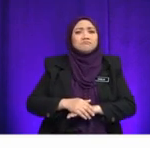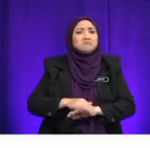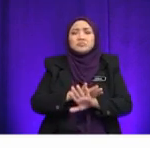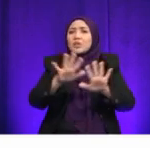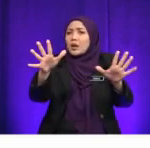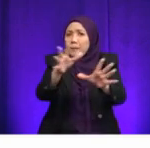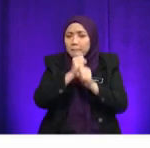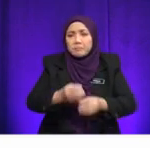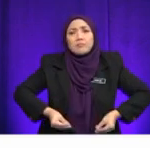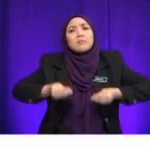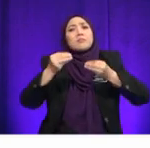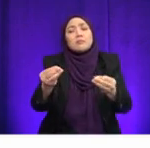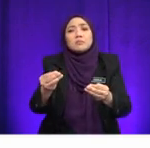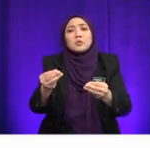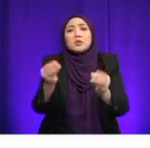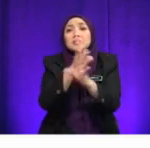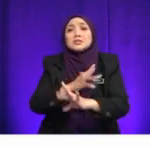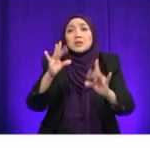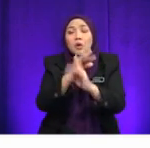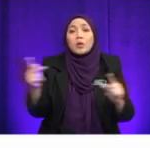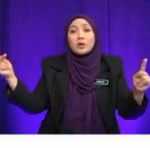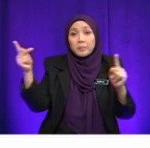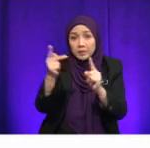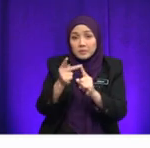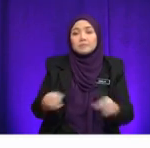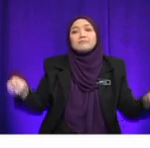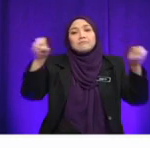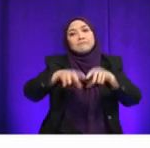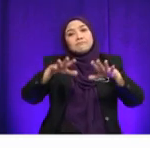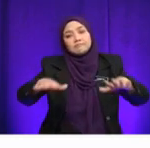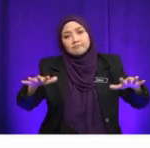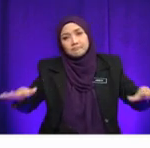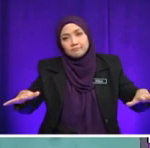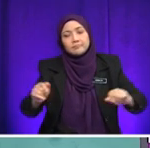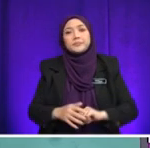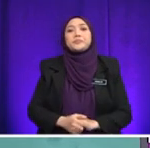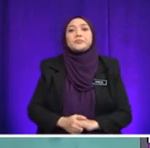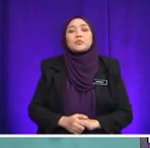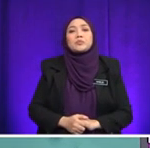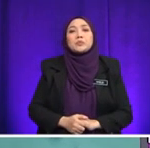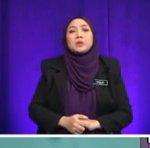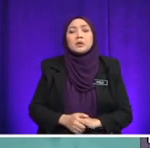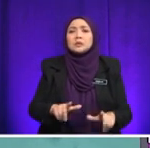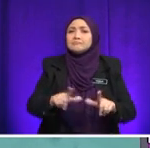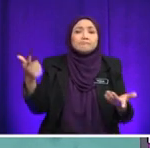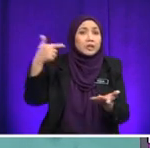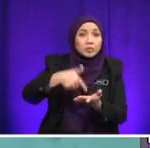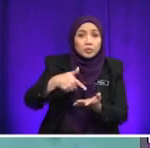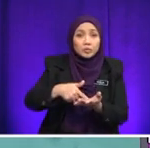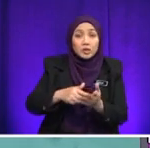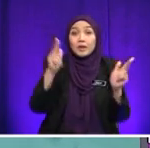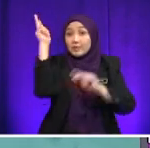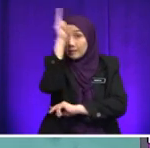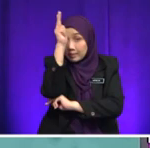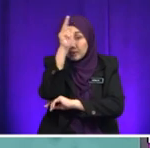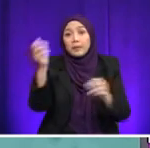just wannable ini ingin menyerahkan Serawak kepada kerajaan British selain selain itu kita lihat ya kerajaan British